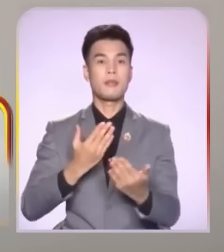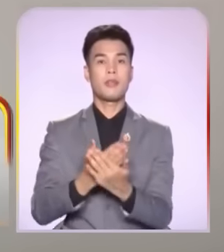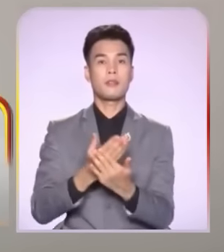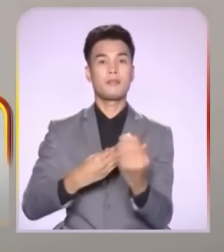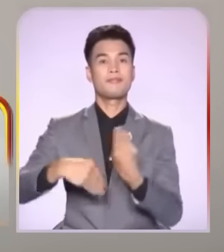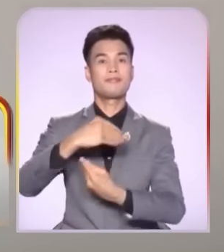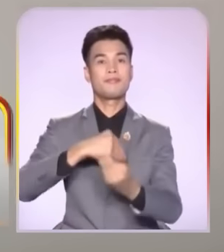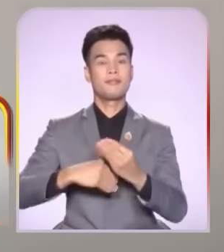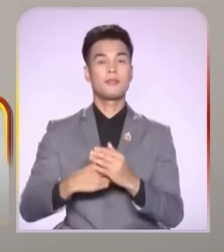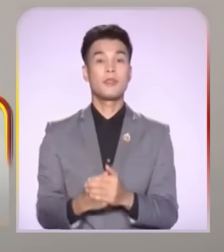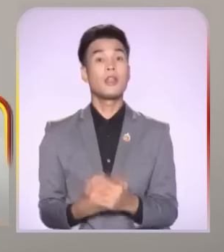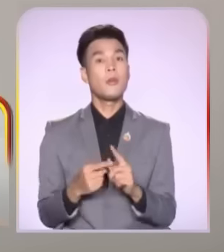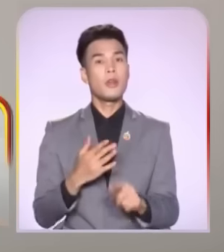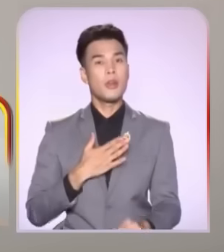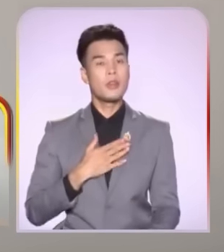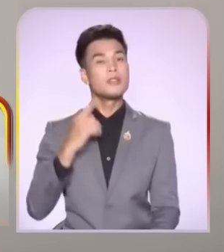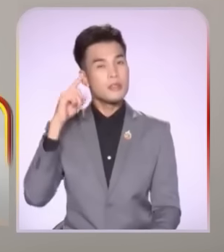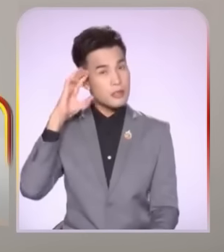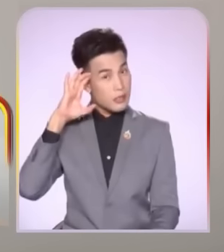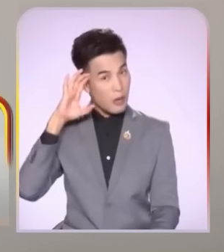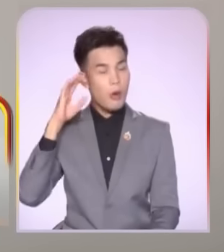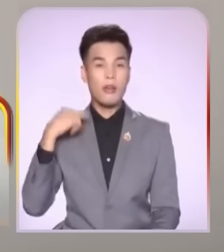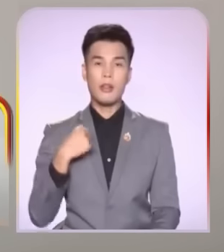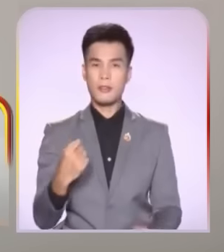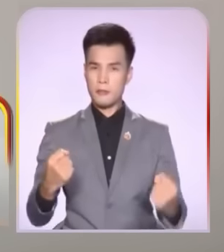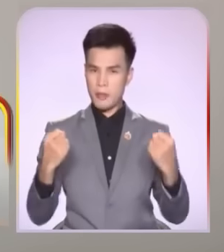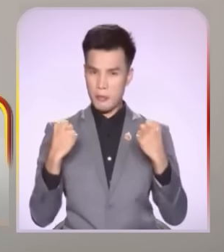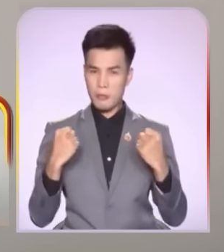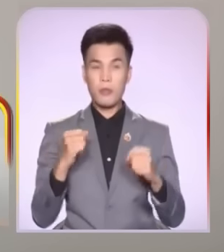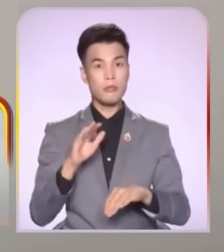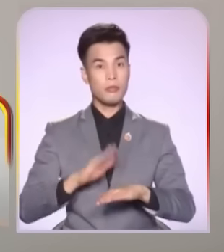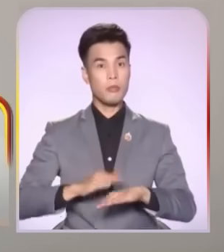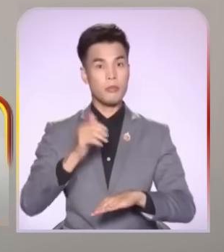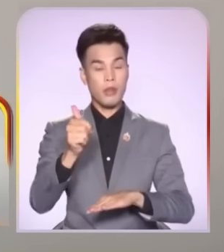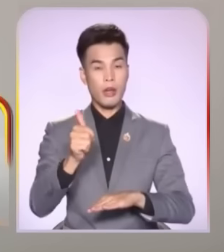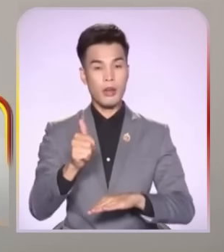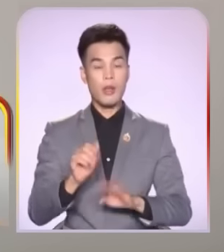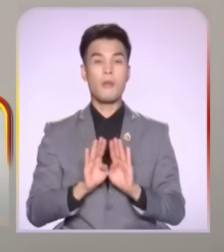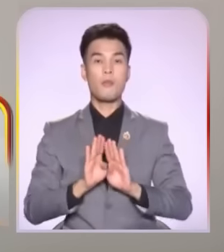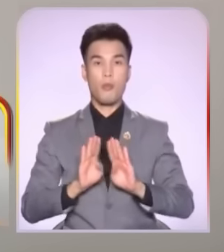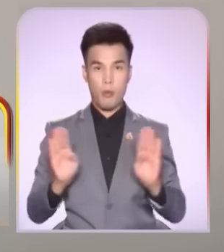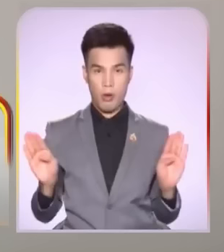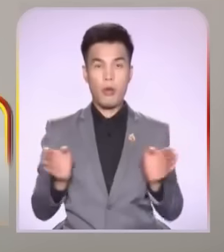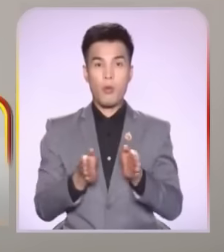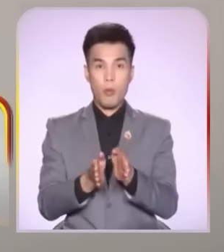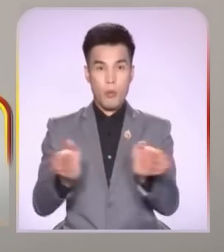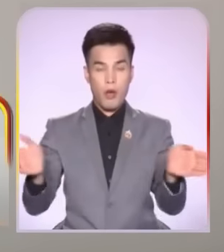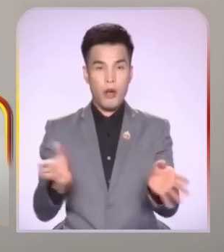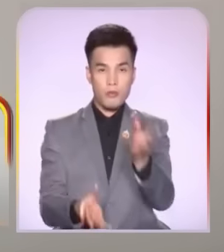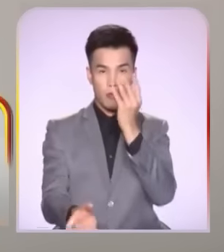งนี้ค่ะแต่อาเชื่อว่านายกหญิงของอาเป็นคนเข้มแข็งมีความสามารถและเปิดกว้างพร้อม